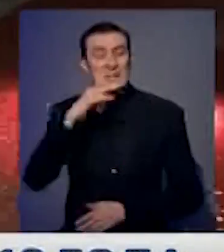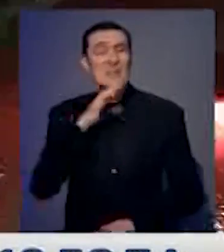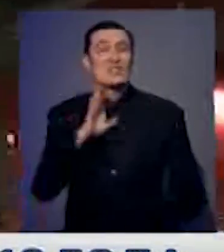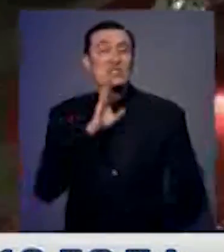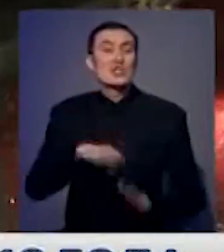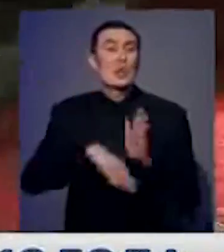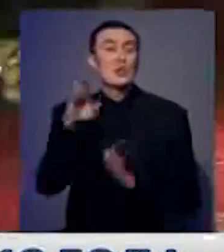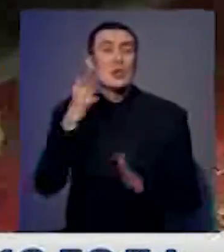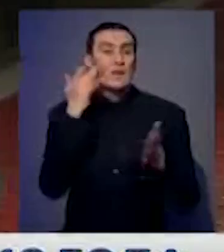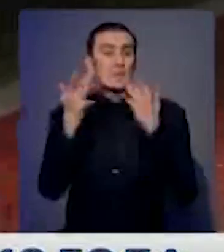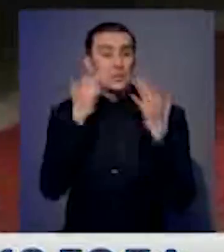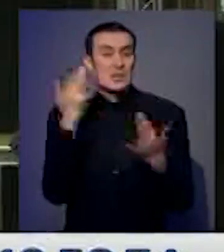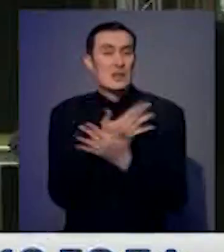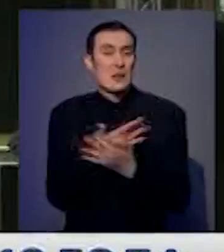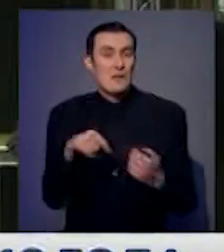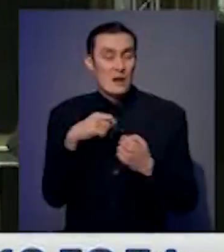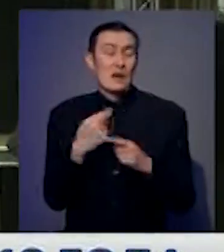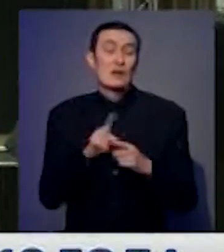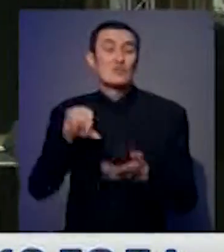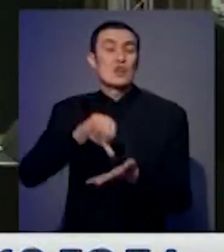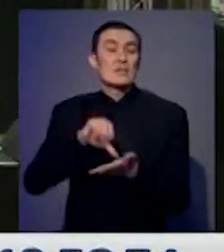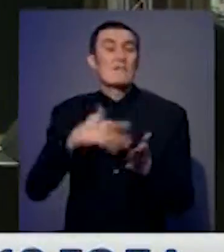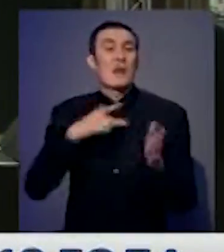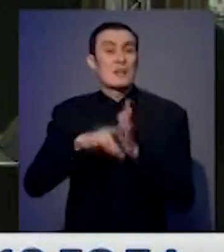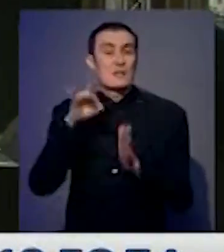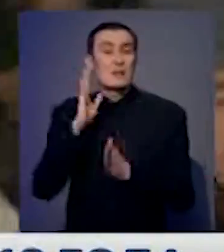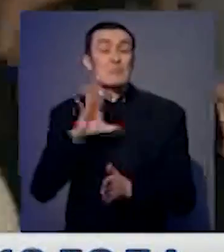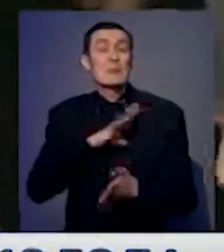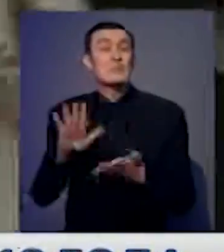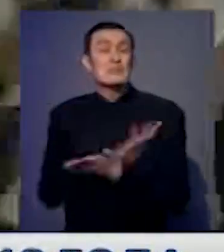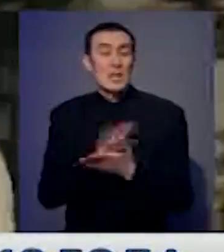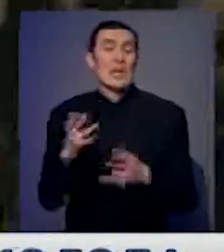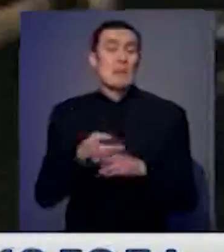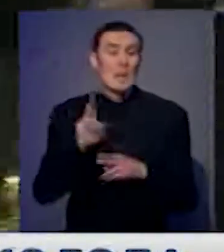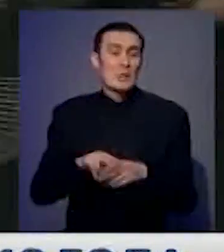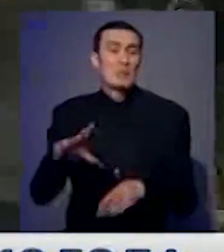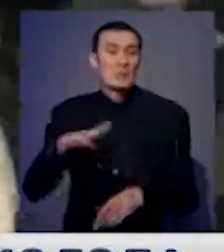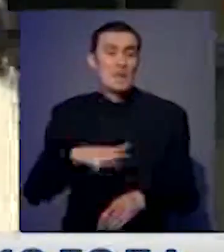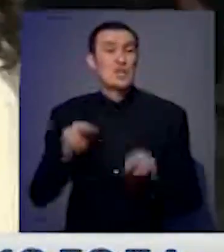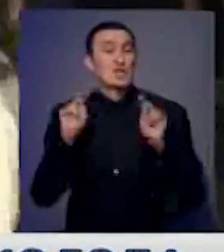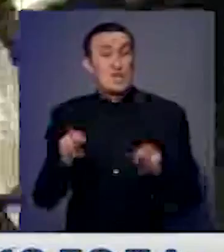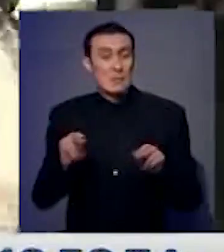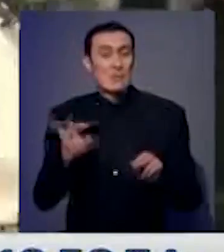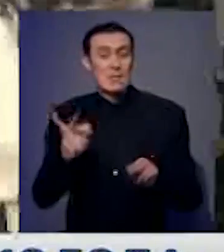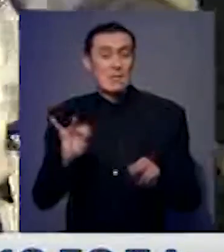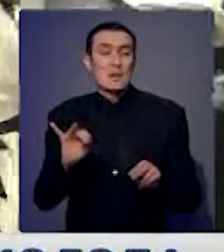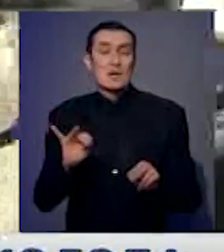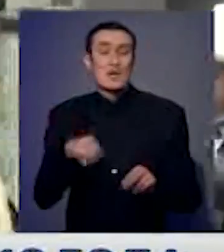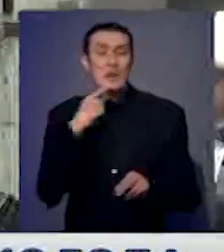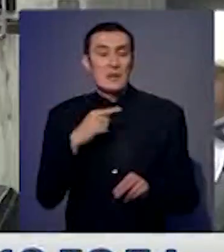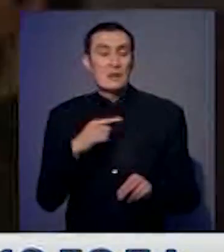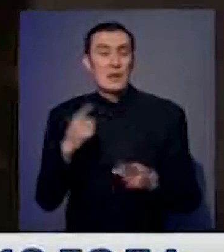женщин за лучший косметический продукт. Участие в народном голосовании было бесплатным, а потому оно было честным и пристрастным,